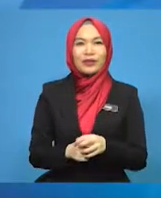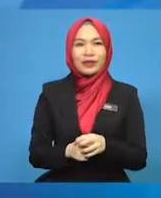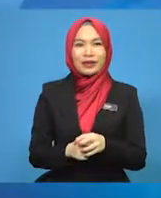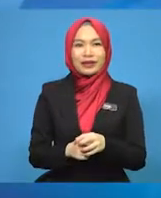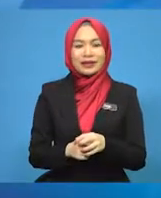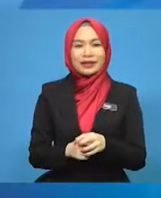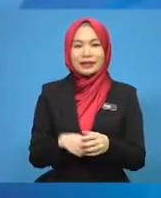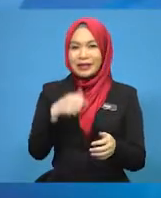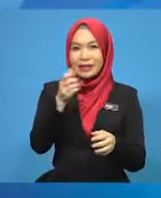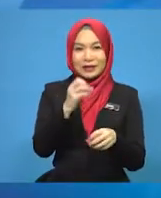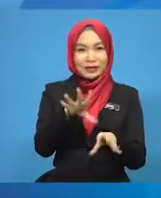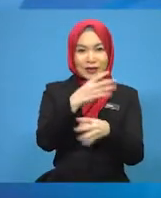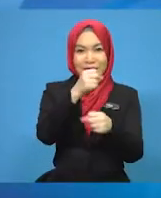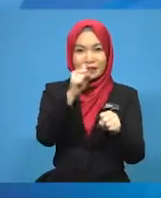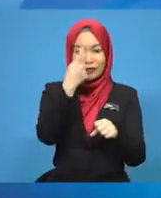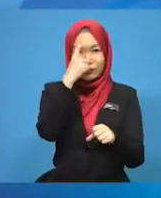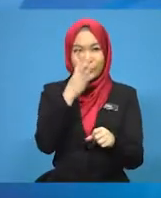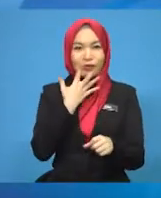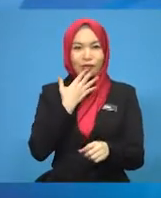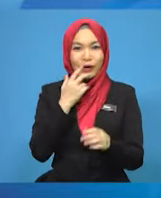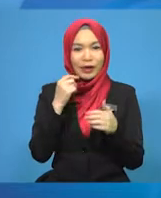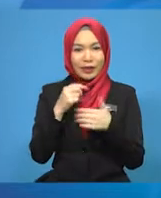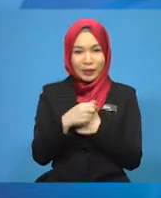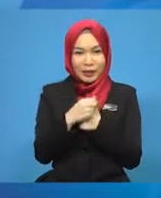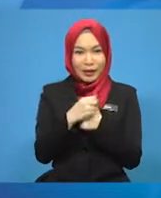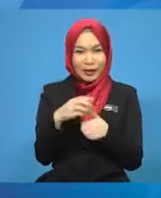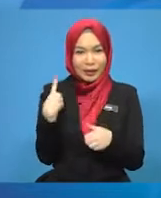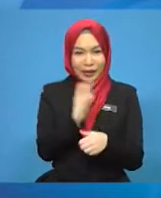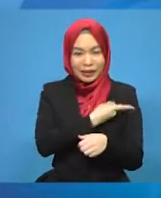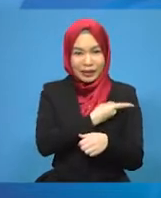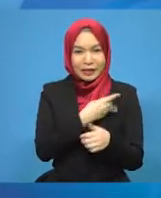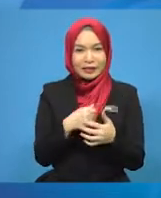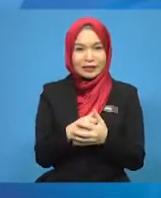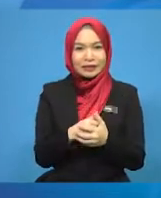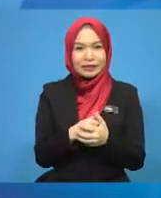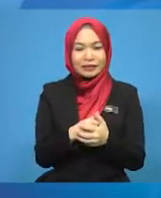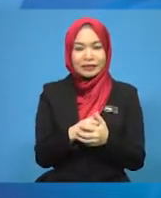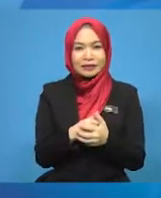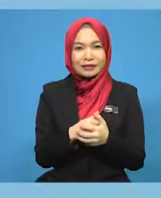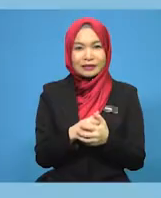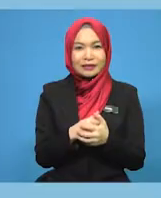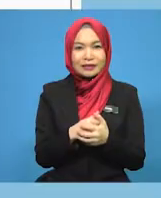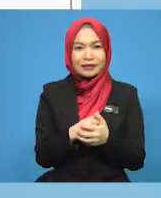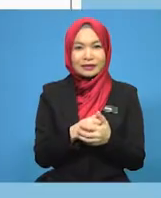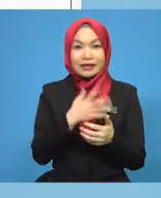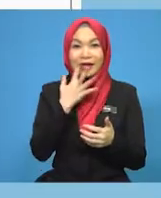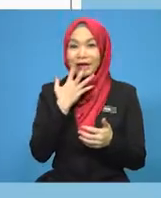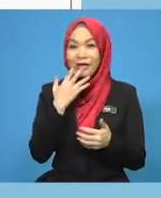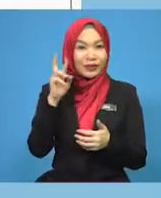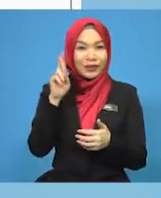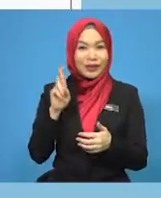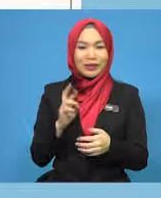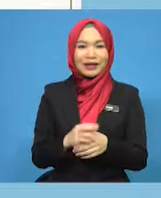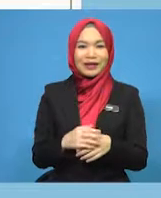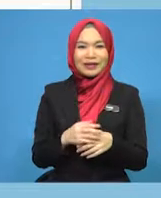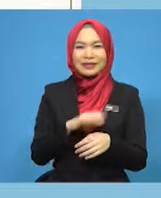Jadi, anda semua dah bersedia untuk warna pertama kita? Warna pertama kita adalah warna merah. Ada peminat